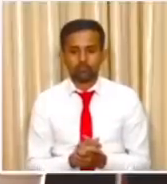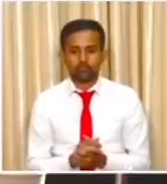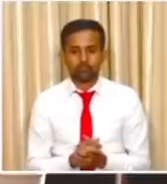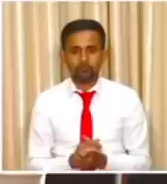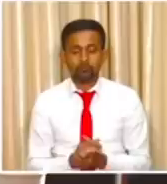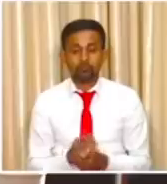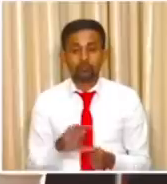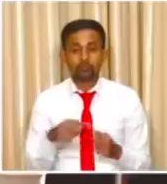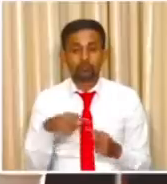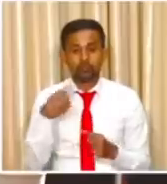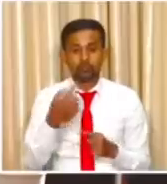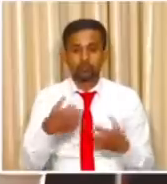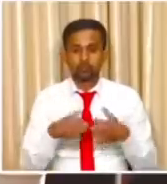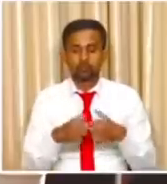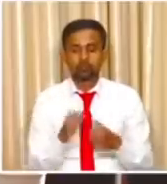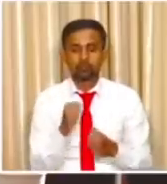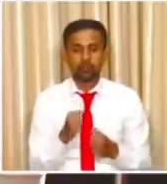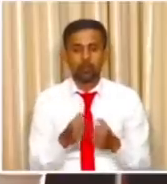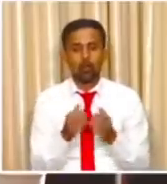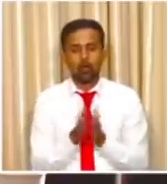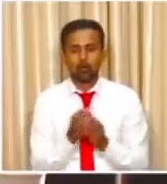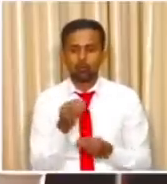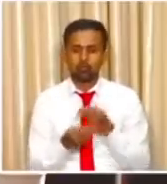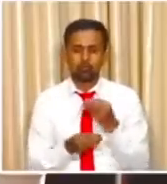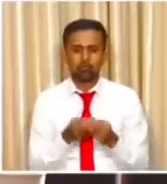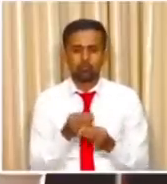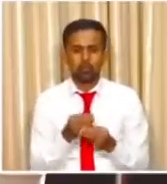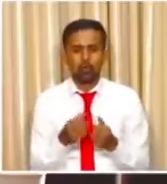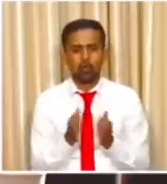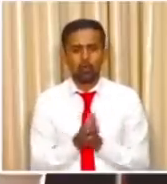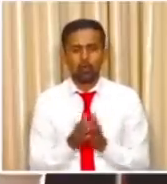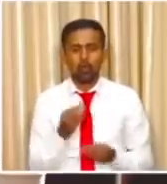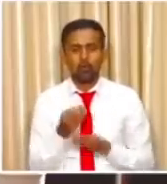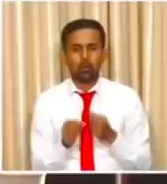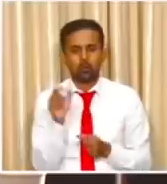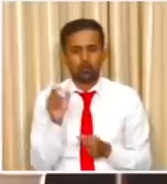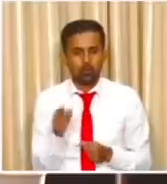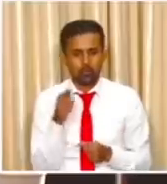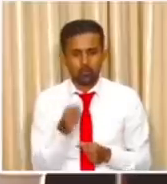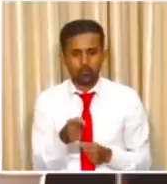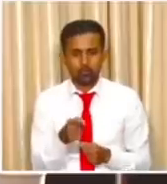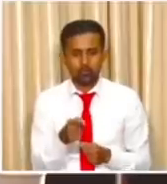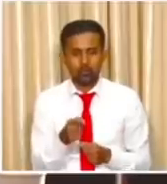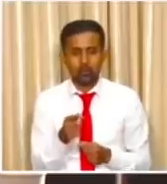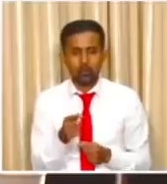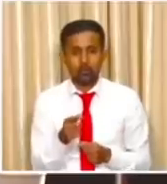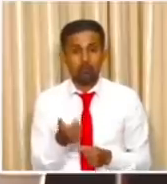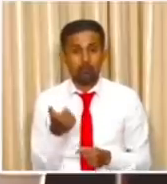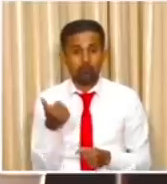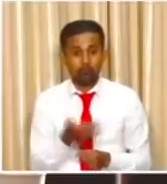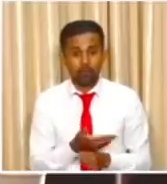හරාවියක ඊළඟ අනතුර තමයි මේ හැම ඕනෑම කර්මාන්තයකට ඕනෑම ව්‍යවසායකට ගරු මන්ත්‍රීතුමනි